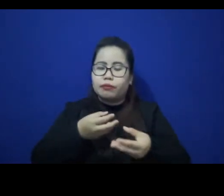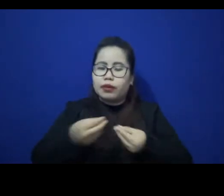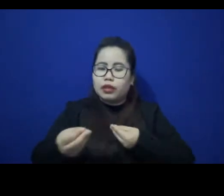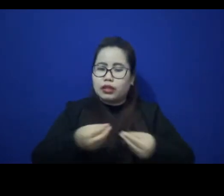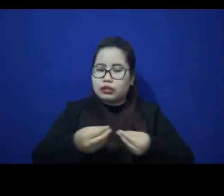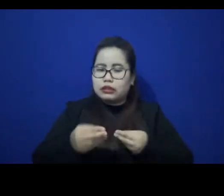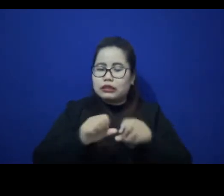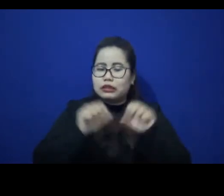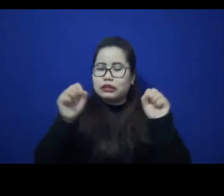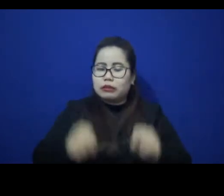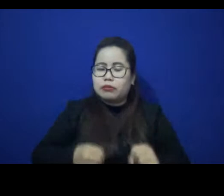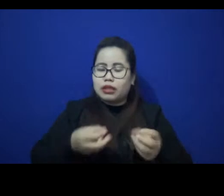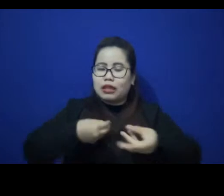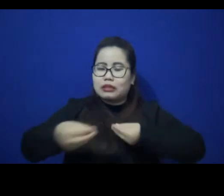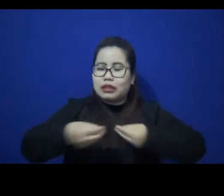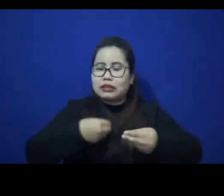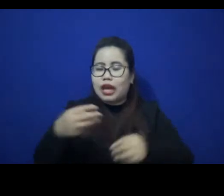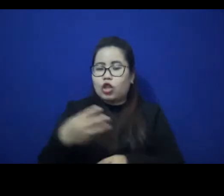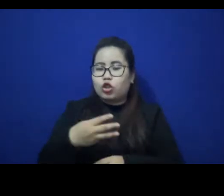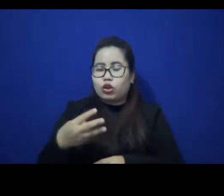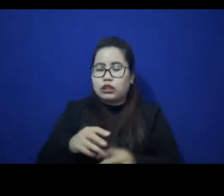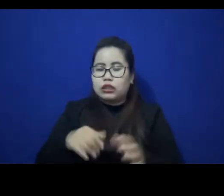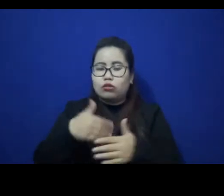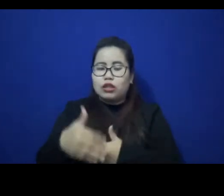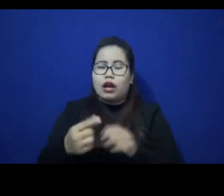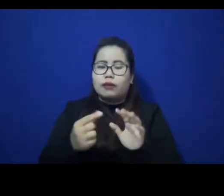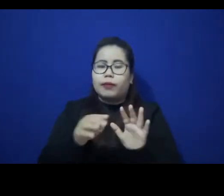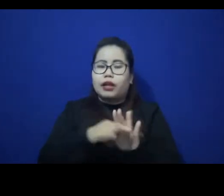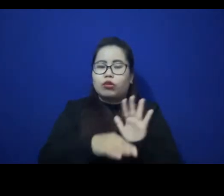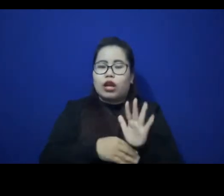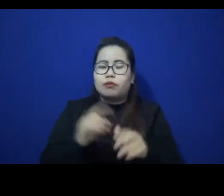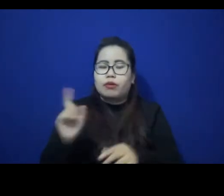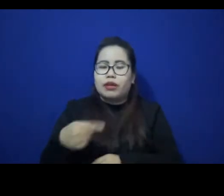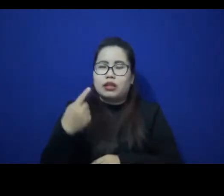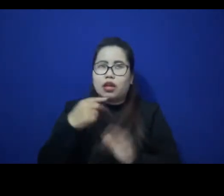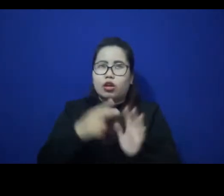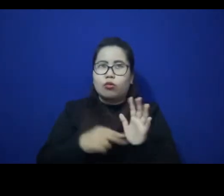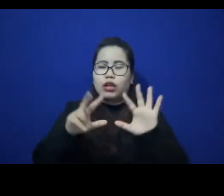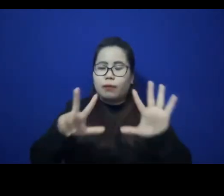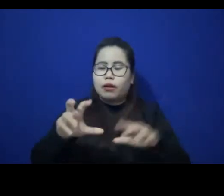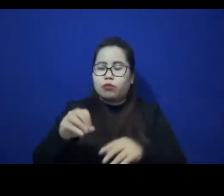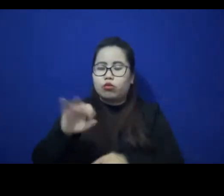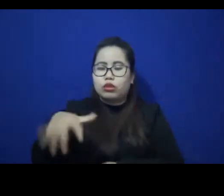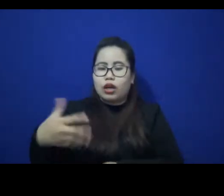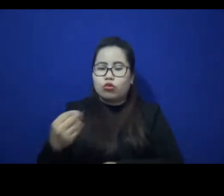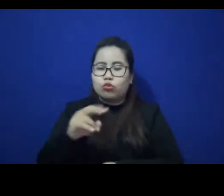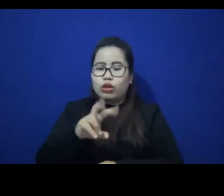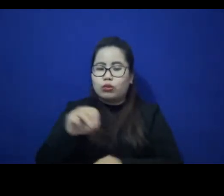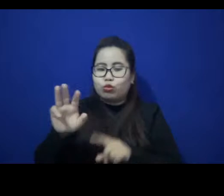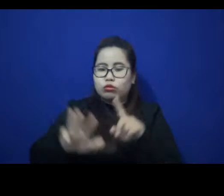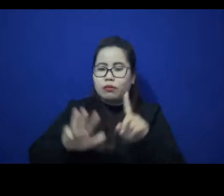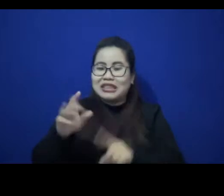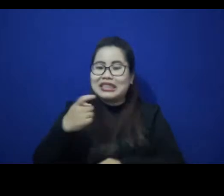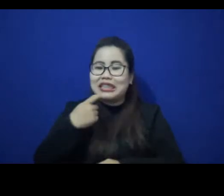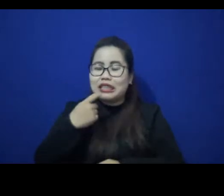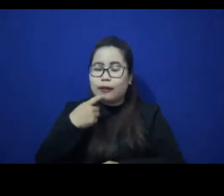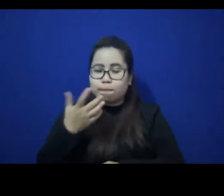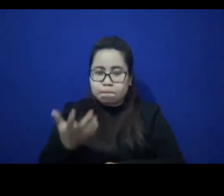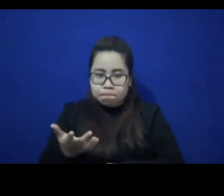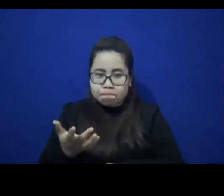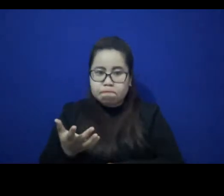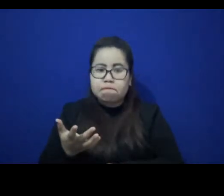dan juga Peraturan Pemerintah Nomor 80 tahun 2019 tentang